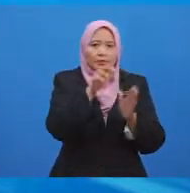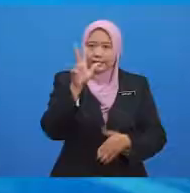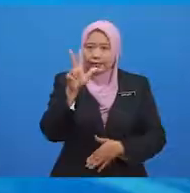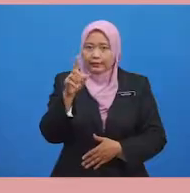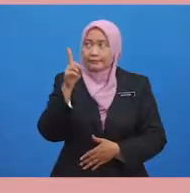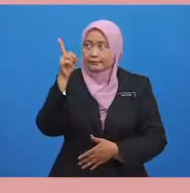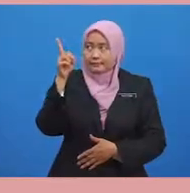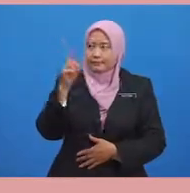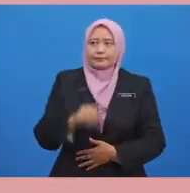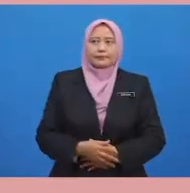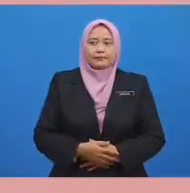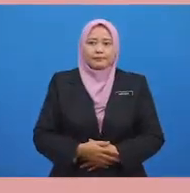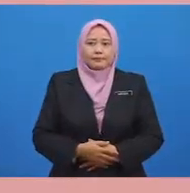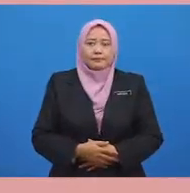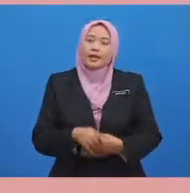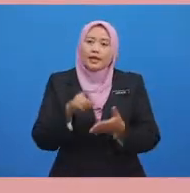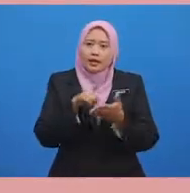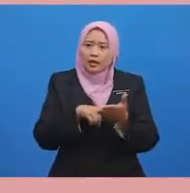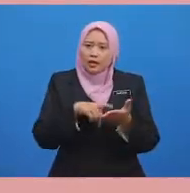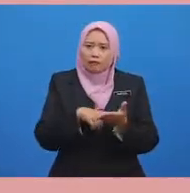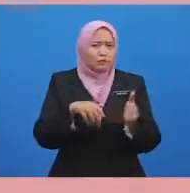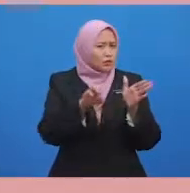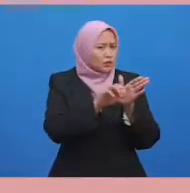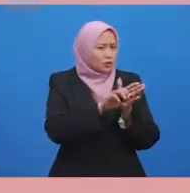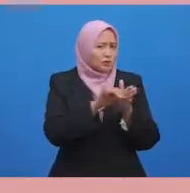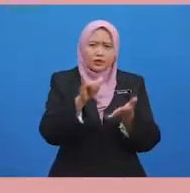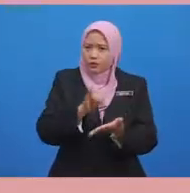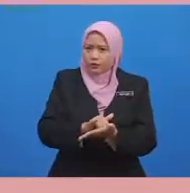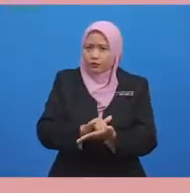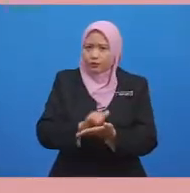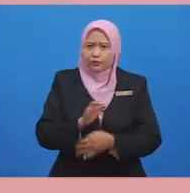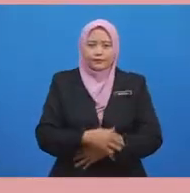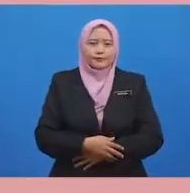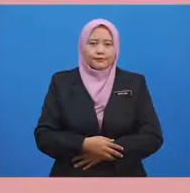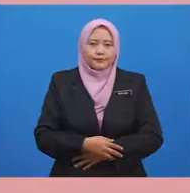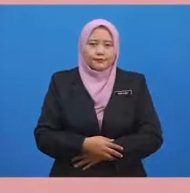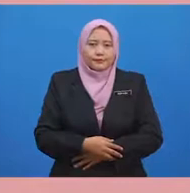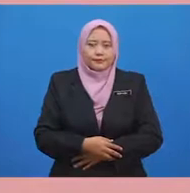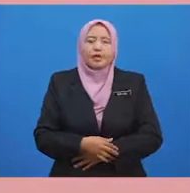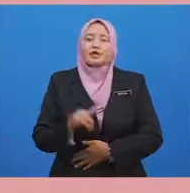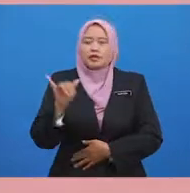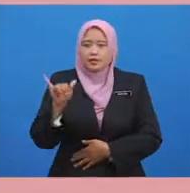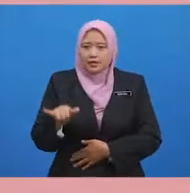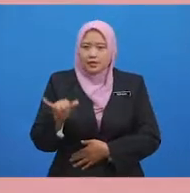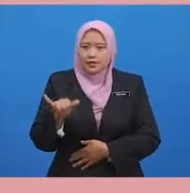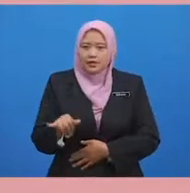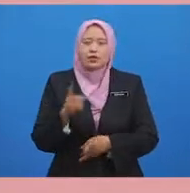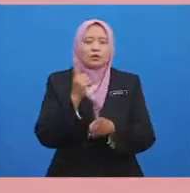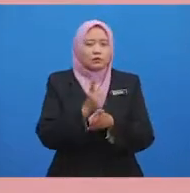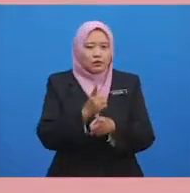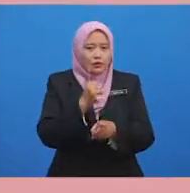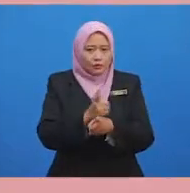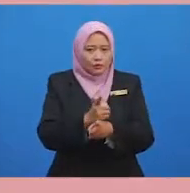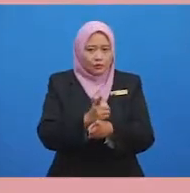pula. Apakah gambar tersebut, murid-murid? Ya, betul jawapan murid